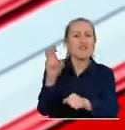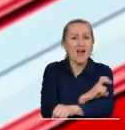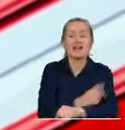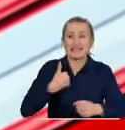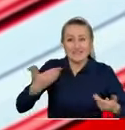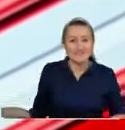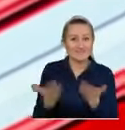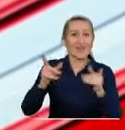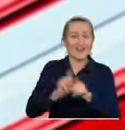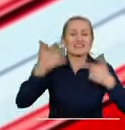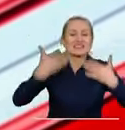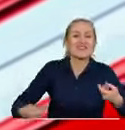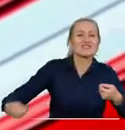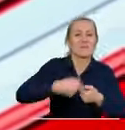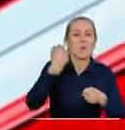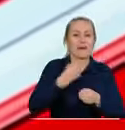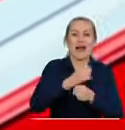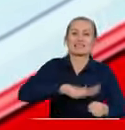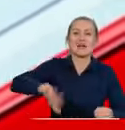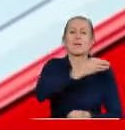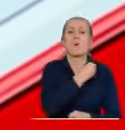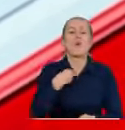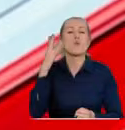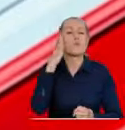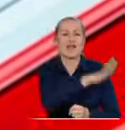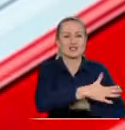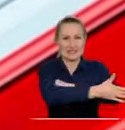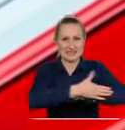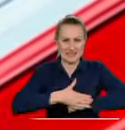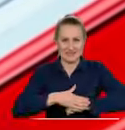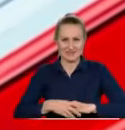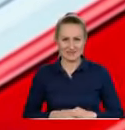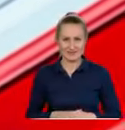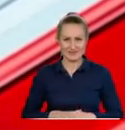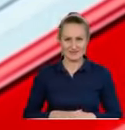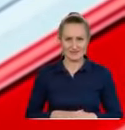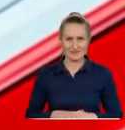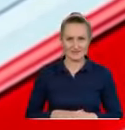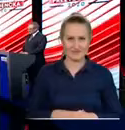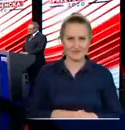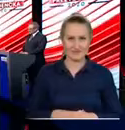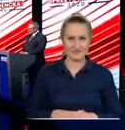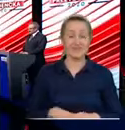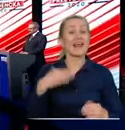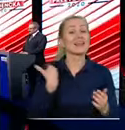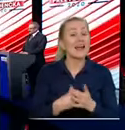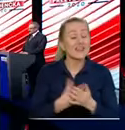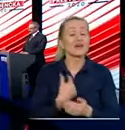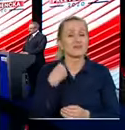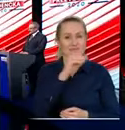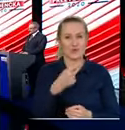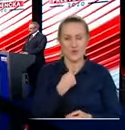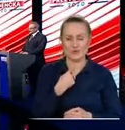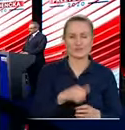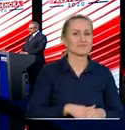za współpracą z Polonią i Polakami żyjącymi za granicą naszej ojczyzny, dlatego proszę państwa... Dziękuję